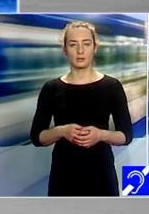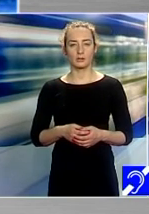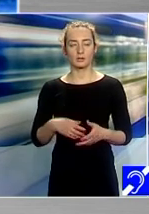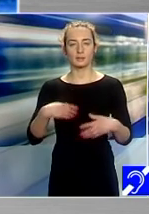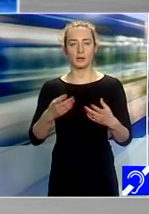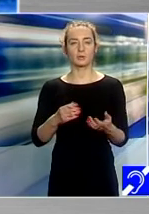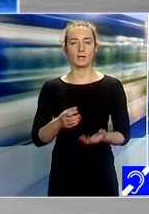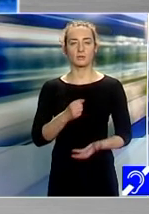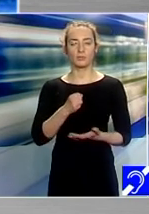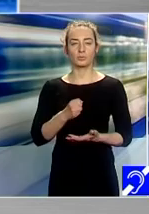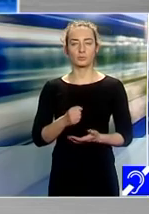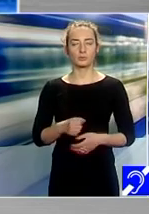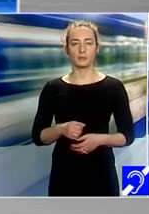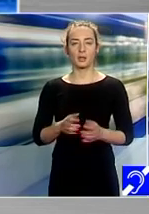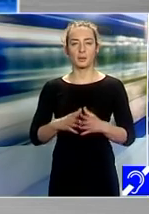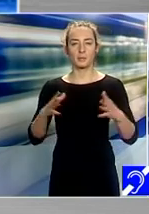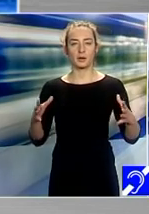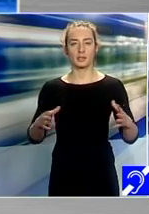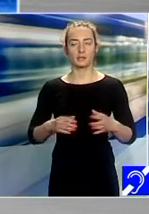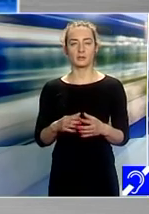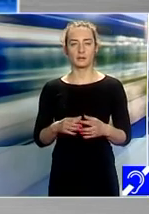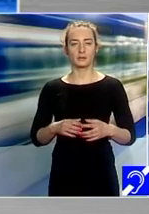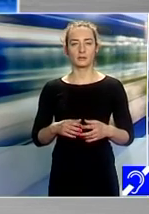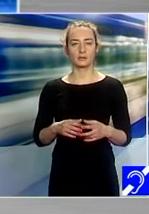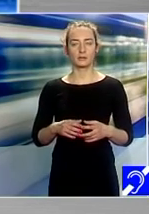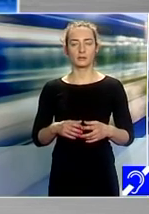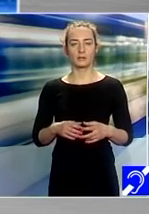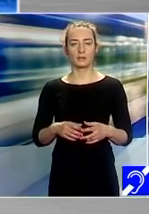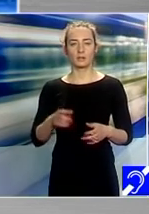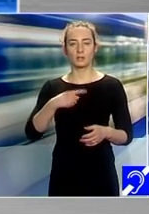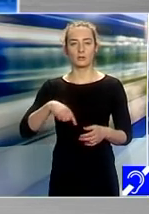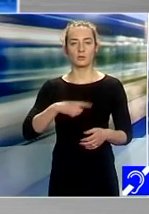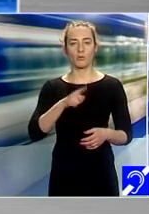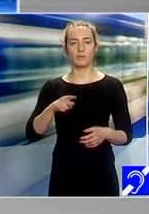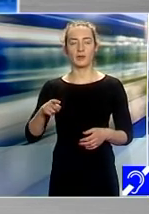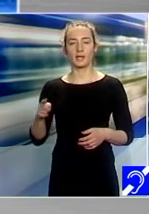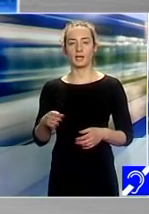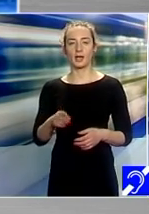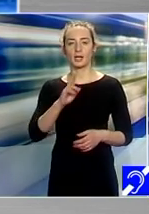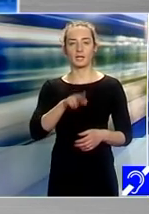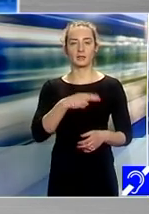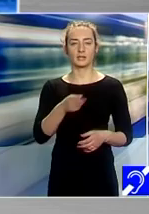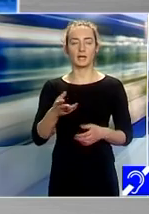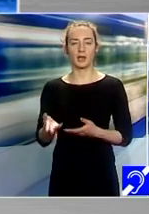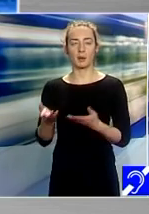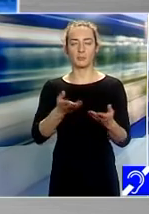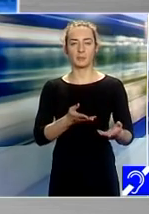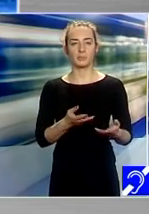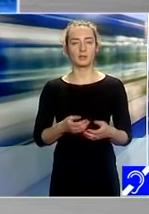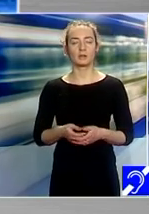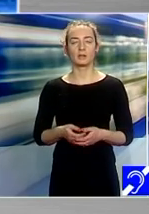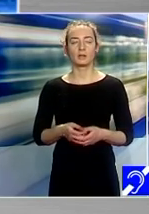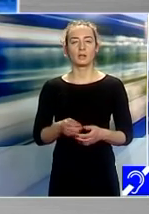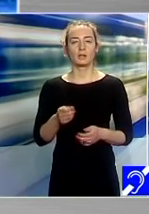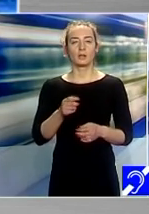s-au dat niște fonduri destul de mari. Pentru că noi am fiecare clinică care a primit acest program, dreptul de a participa